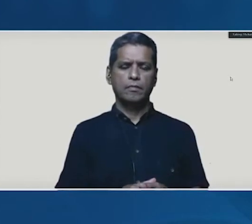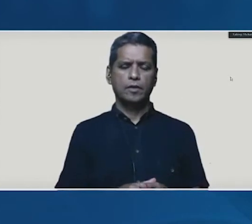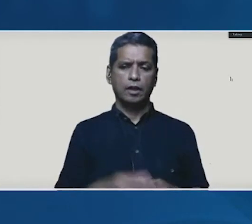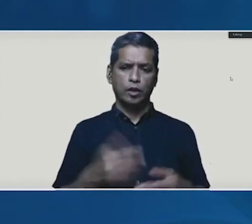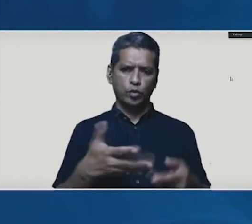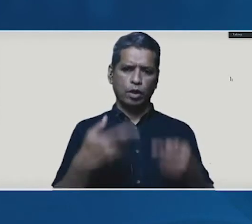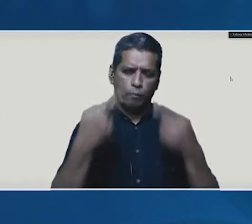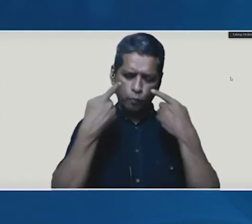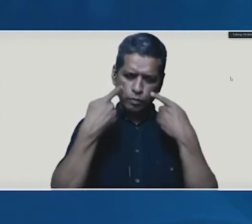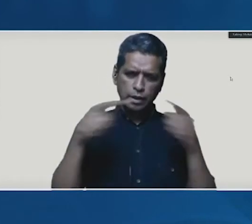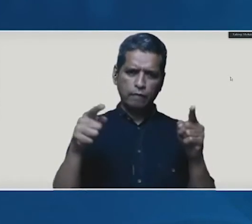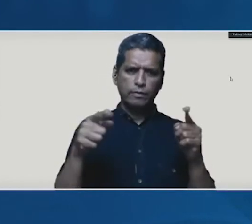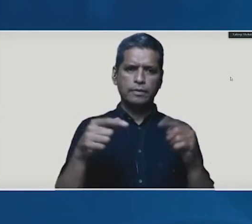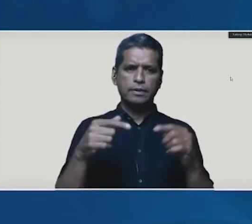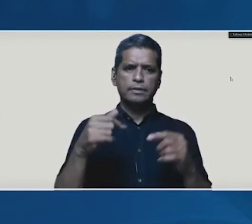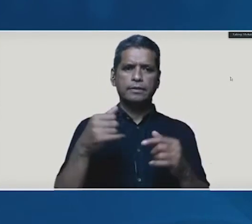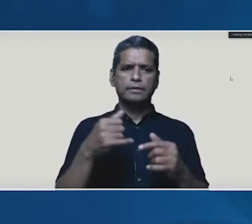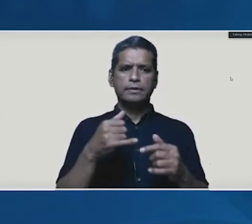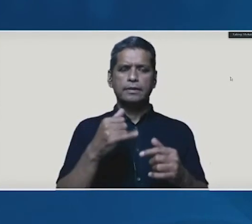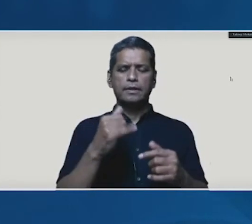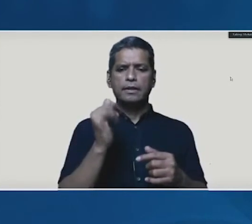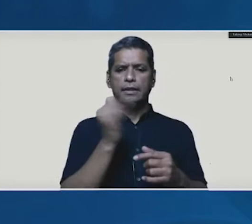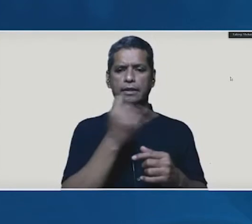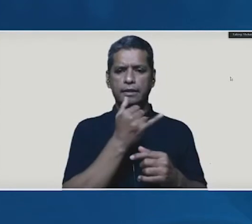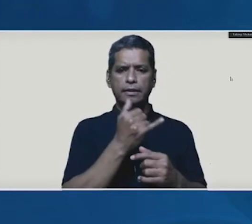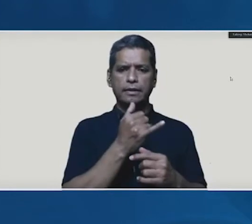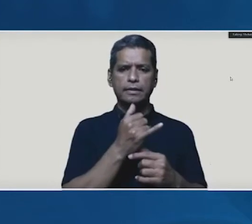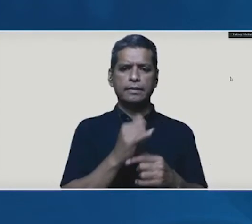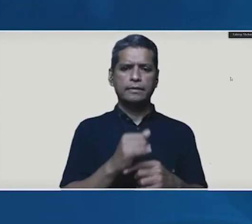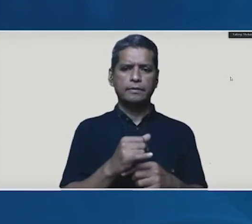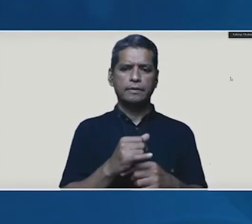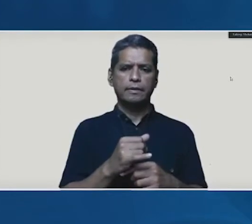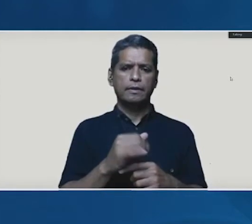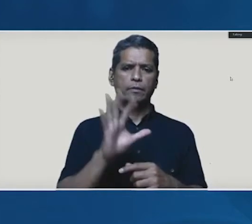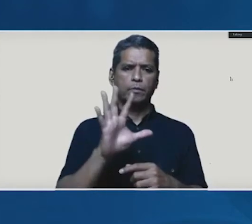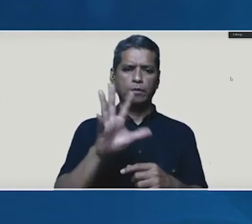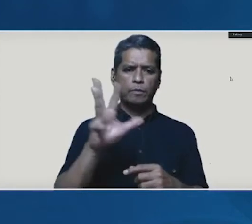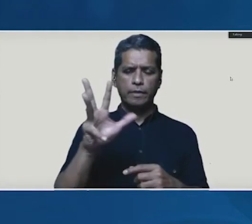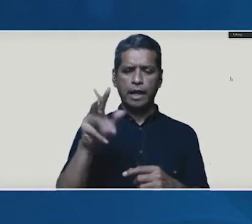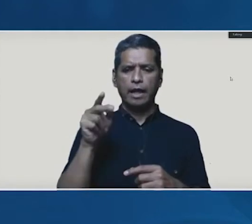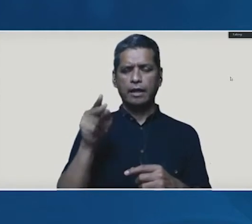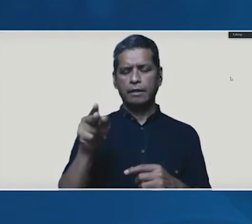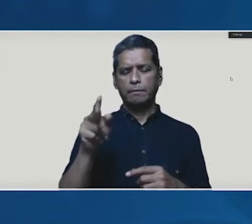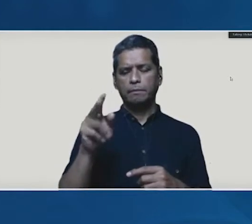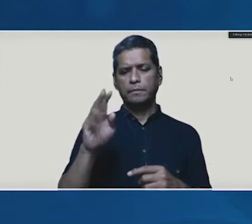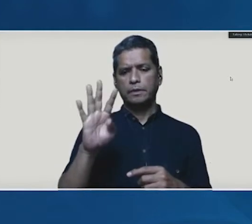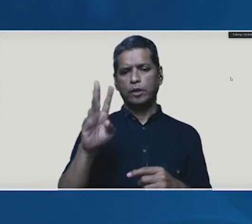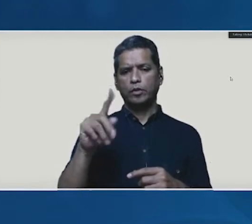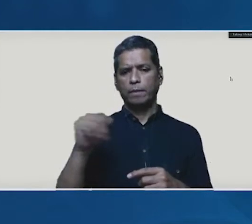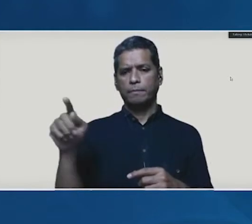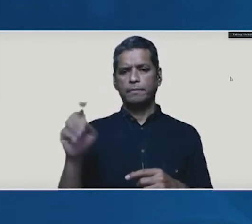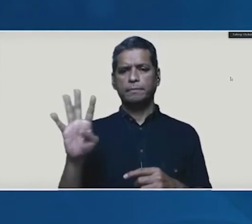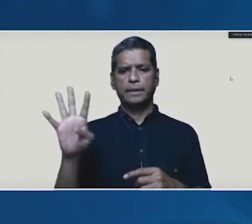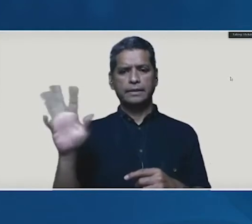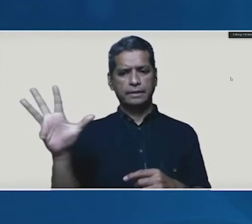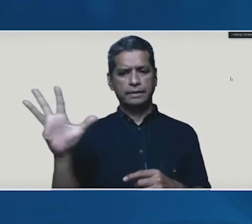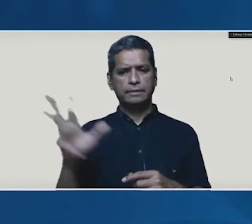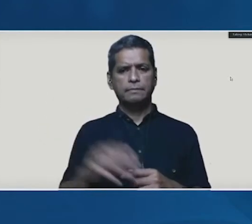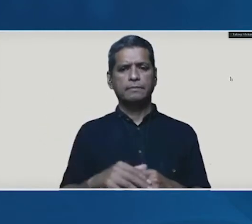5 dan juga di dalam buku Yesaya pasal 59 ayat 1-3 Tuhan